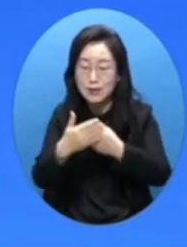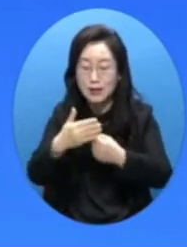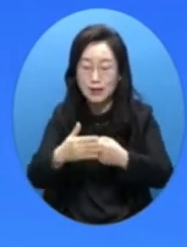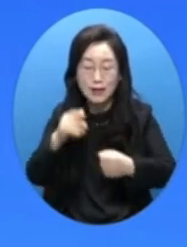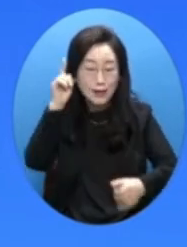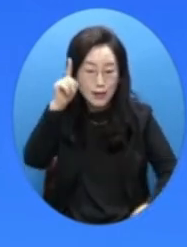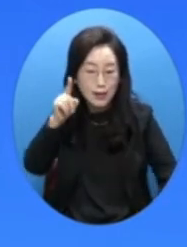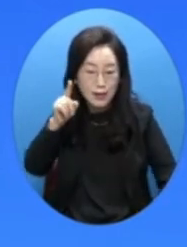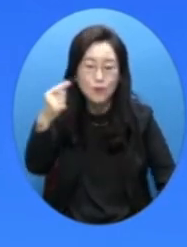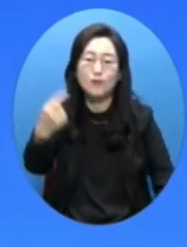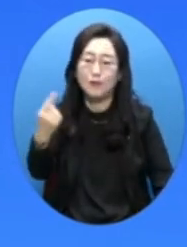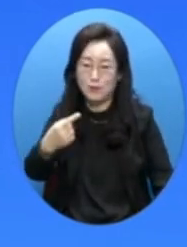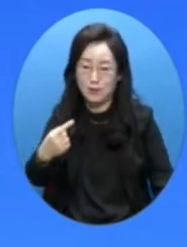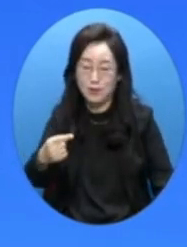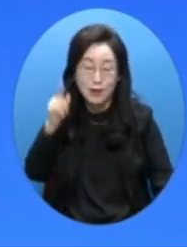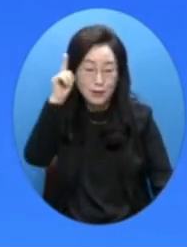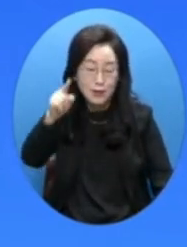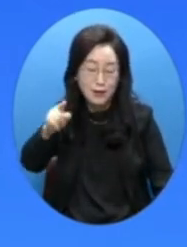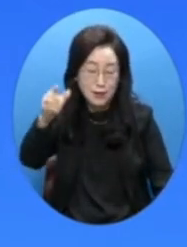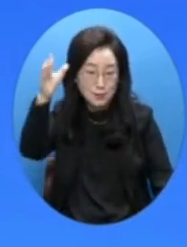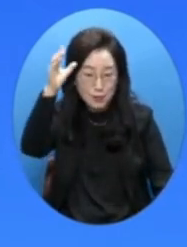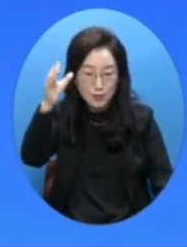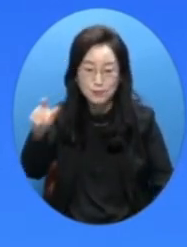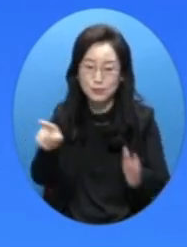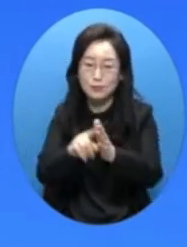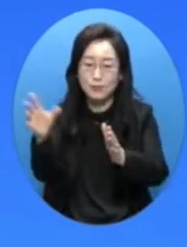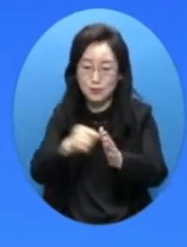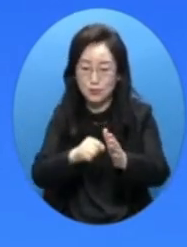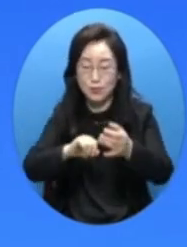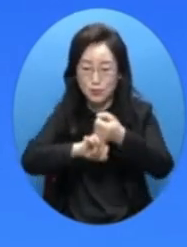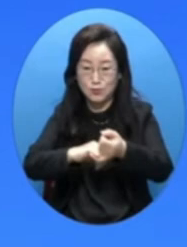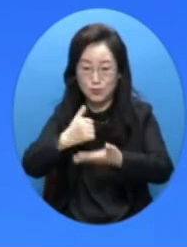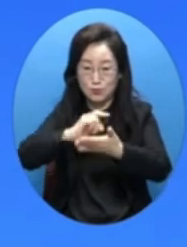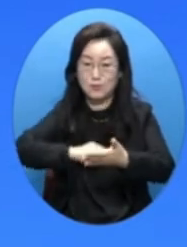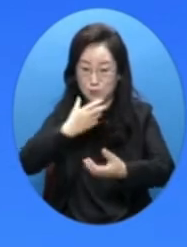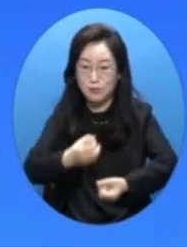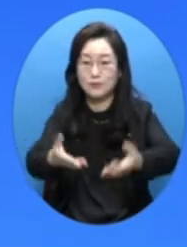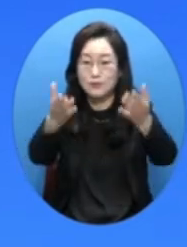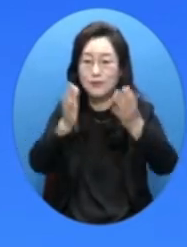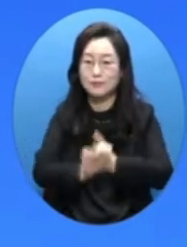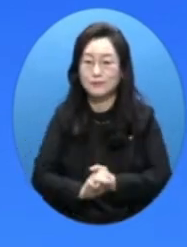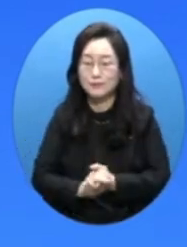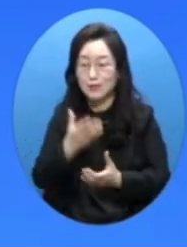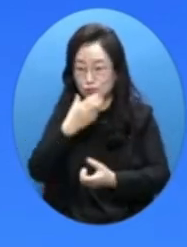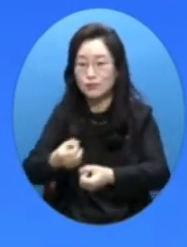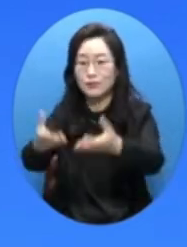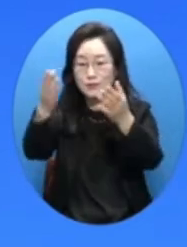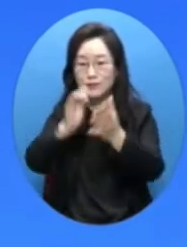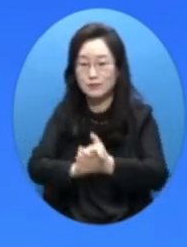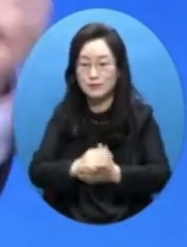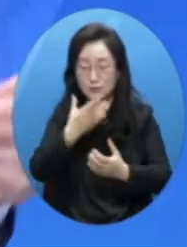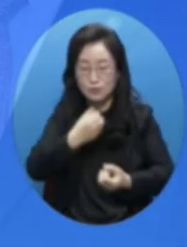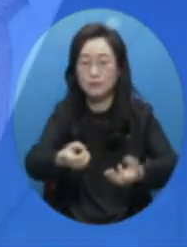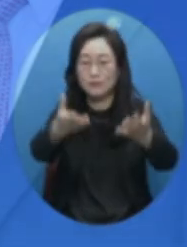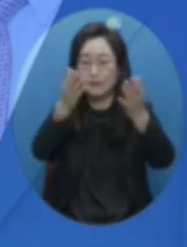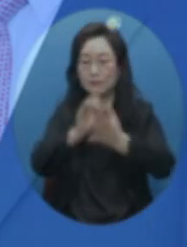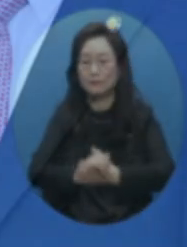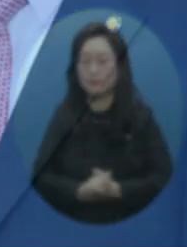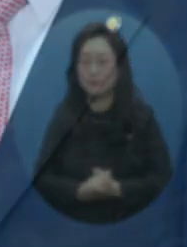여러분 내일을 바라보며 믿음으로 나가는 여러분 모두가 되시기를 주님의 축원합니다 축원합니다